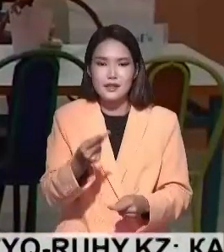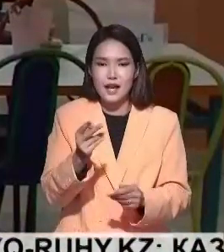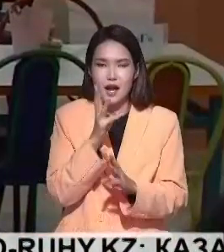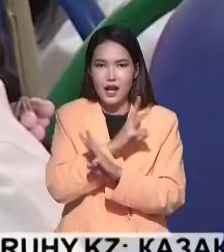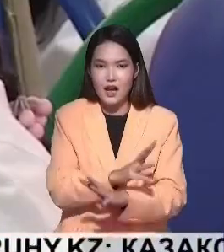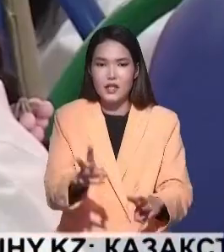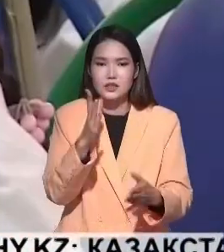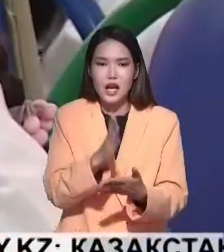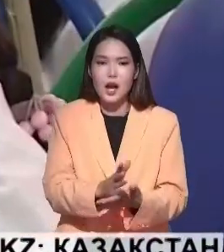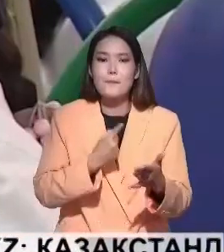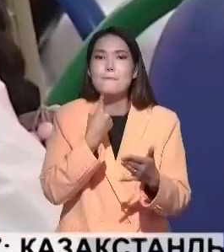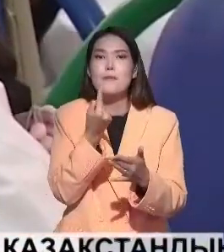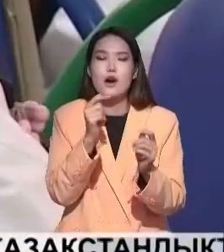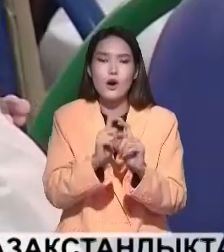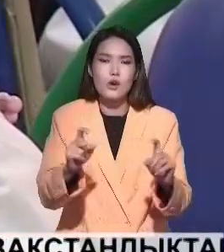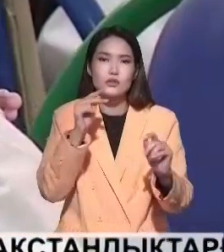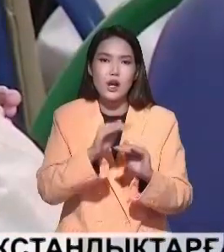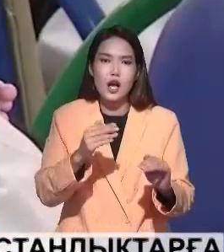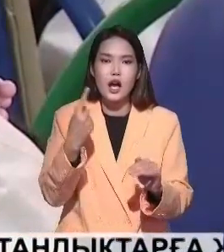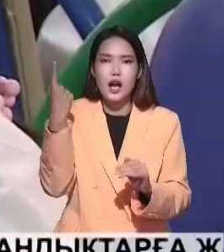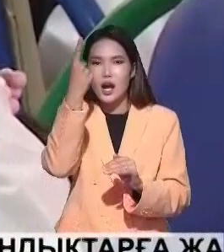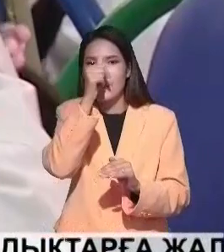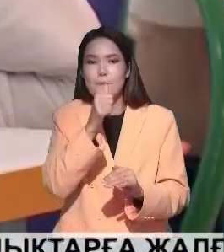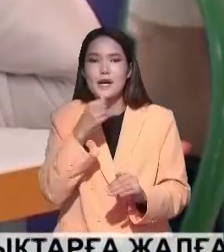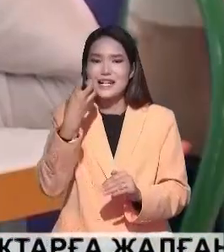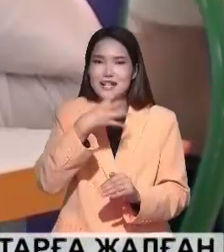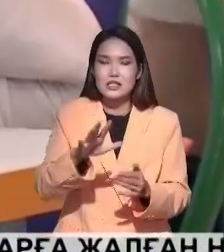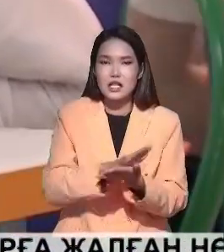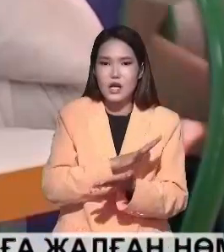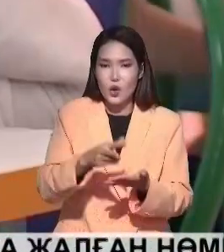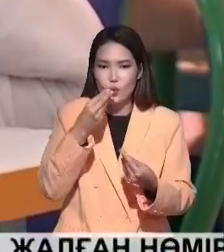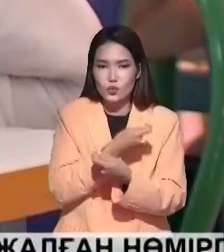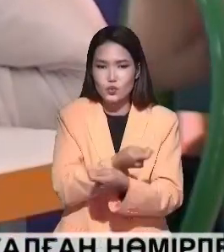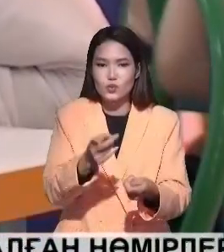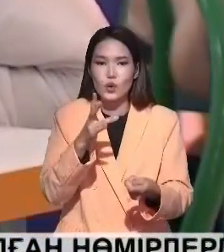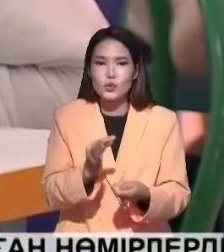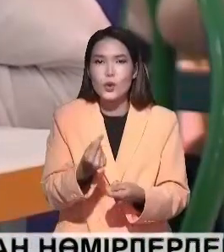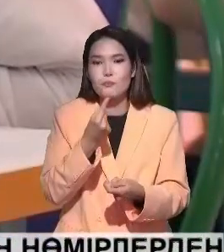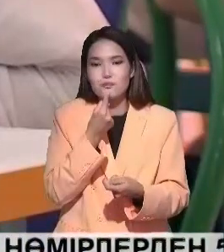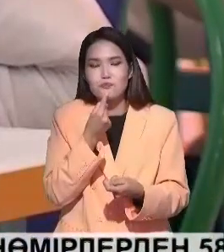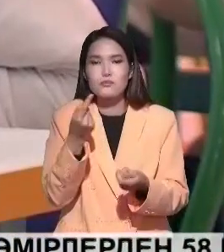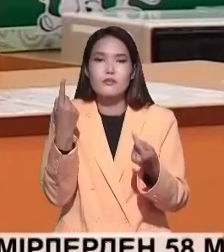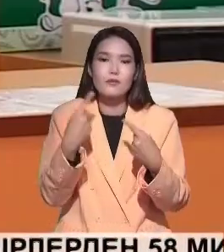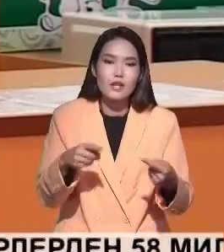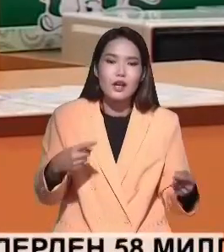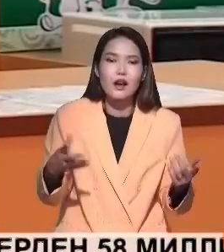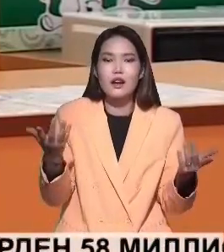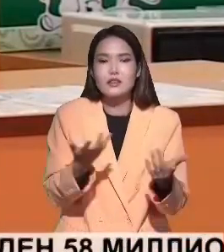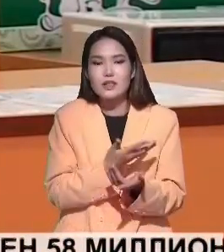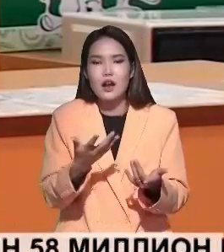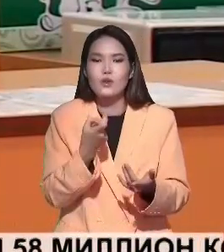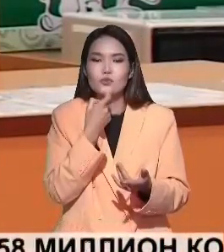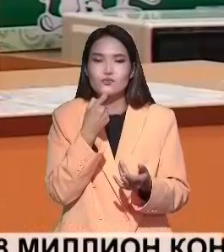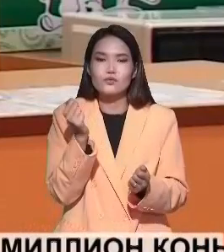жұмсалады. Бастауыш сыныптың оқушыларына бір мезгіл тегін ыстық тамақ беріледі. Бірақ дәмі жоқ асты жегісі келмейтін оқушы күнде